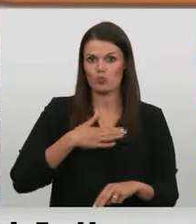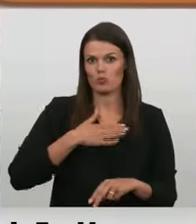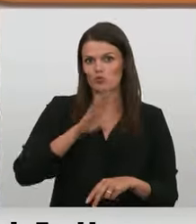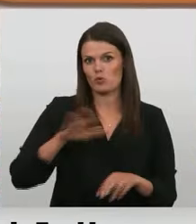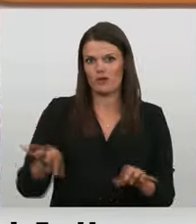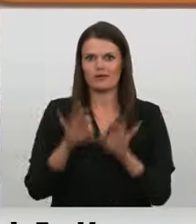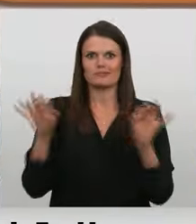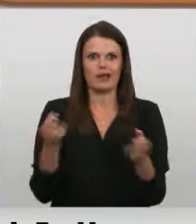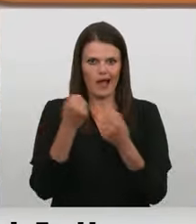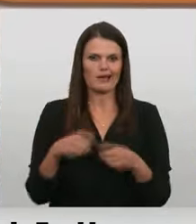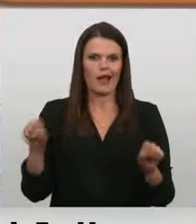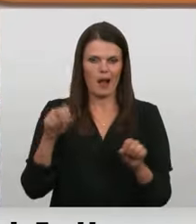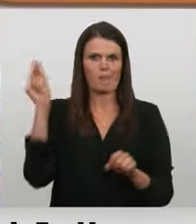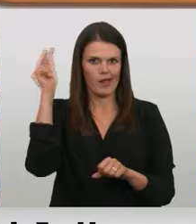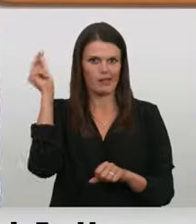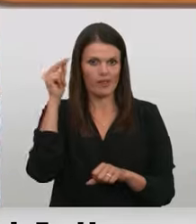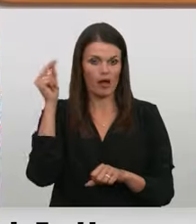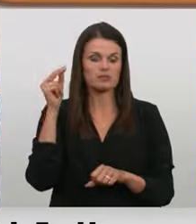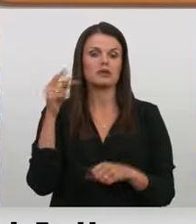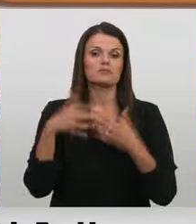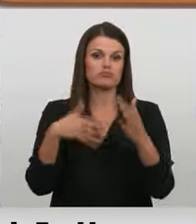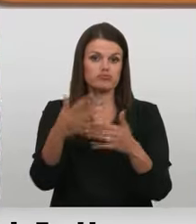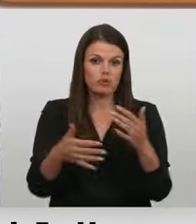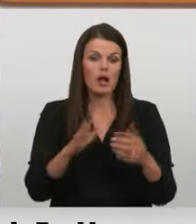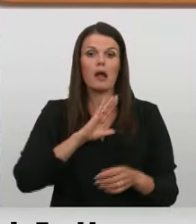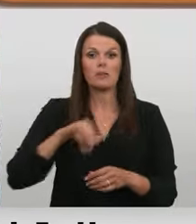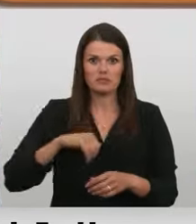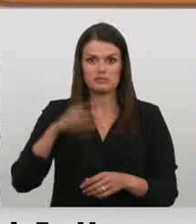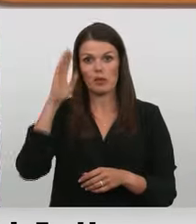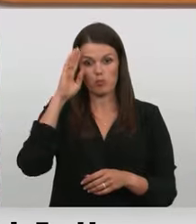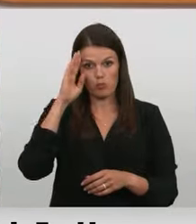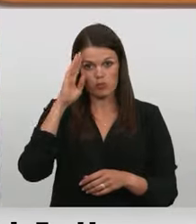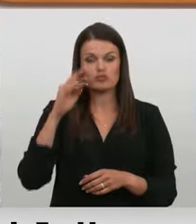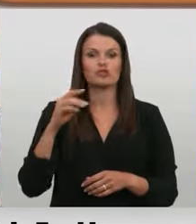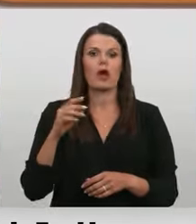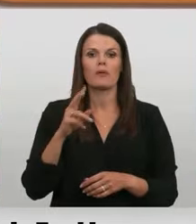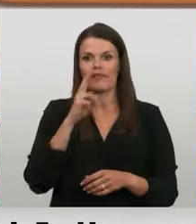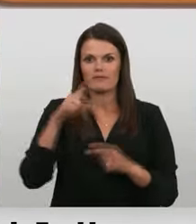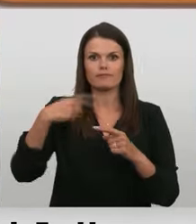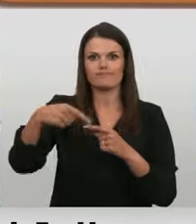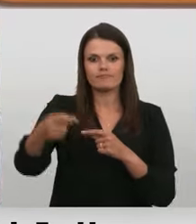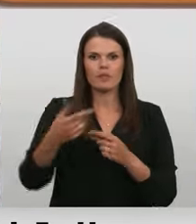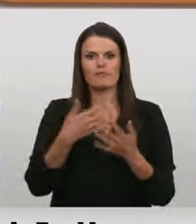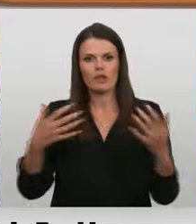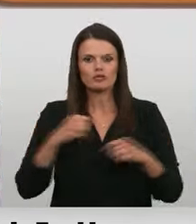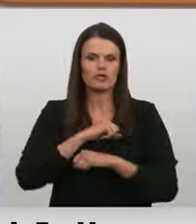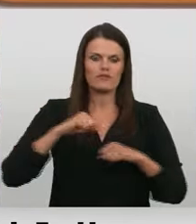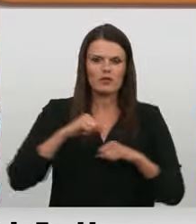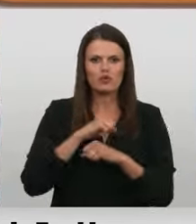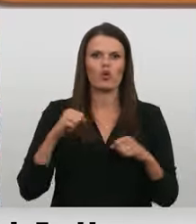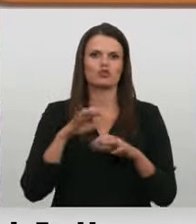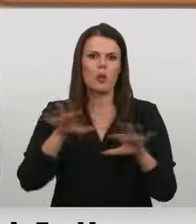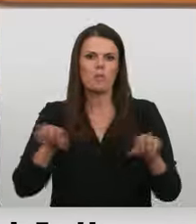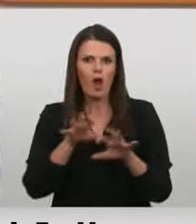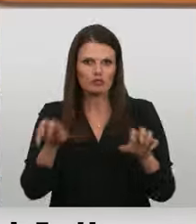sāka rehabilitācijas kursu. Nākamajās divās nedēļās zēniem ieplānotas fiziskās nodarbības masāžas, un tas nav pirmais